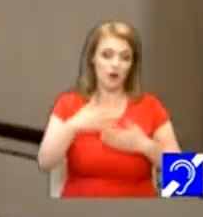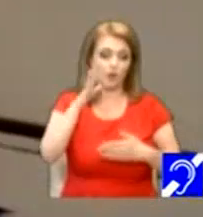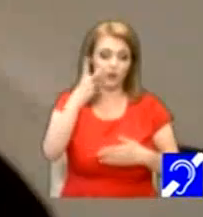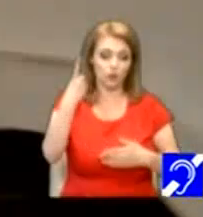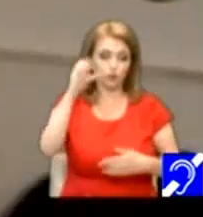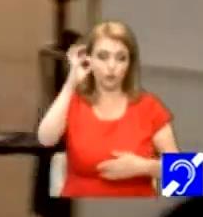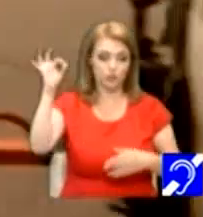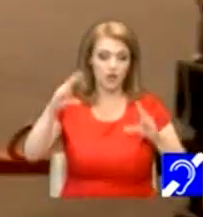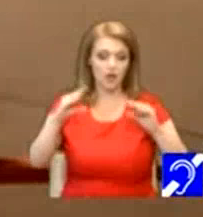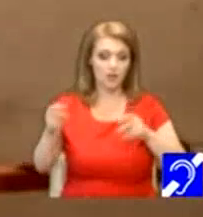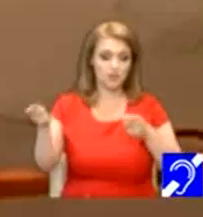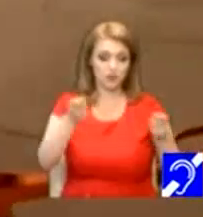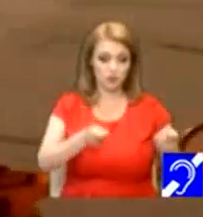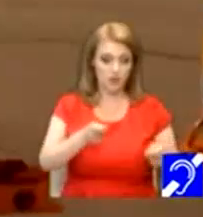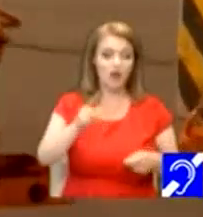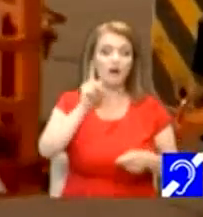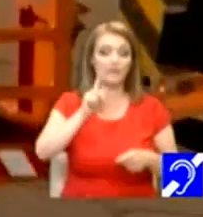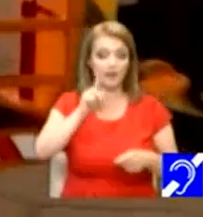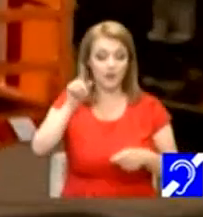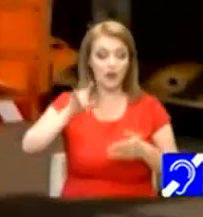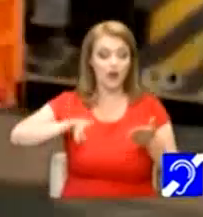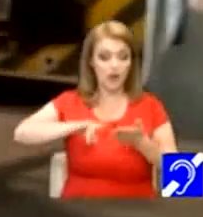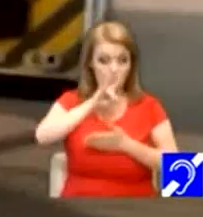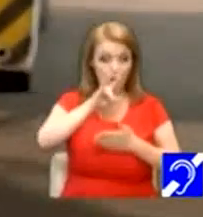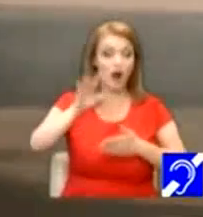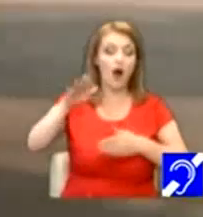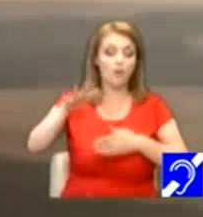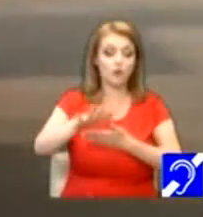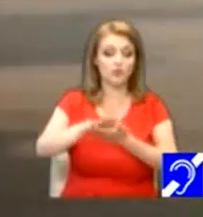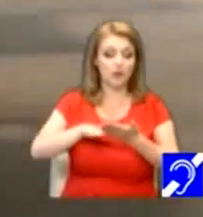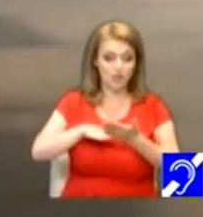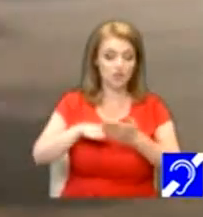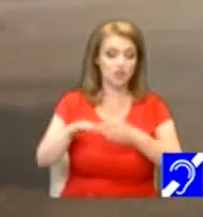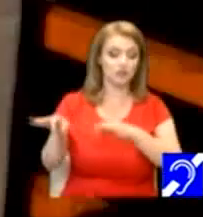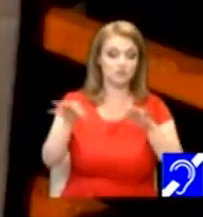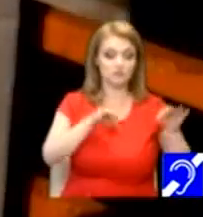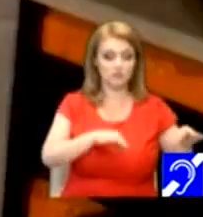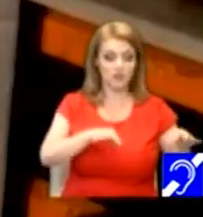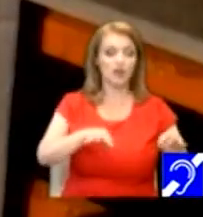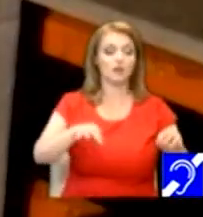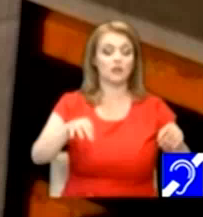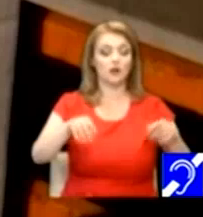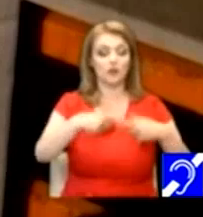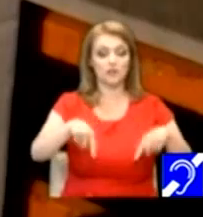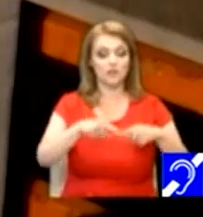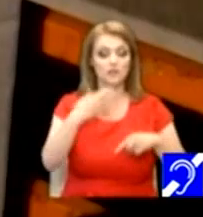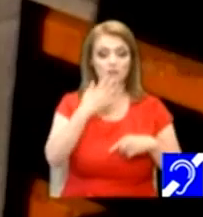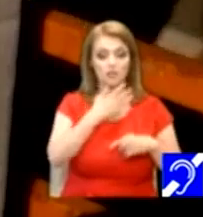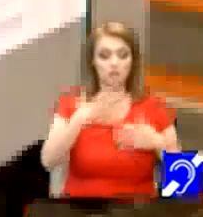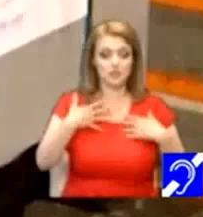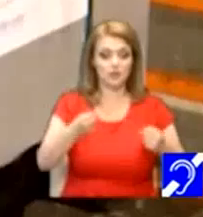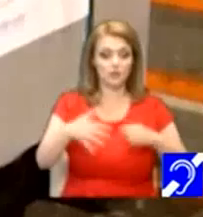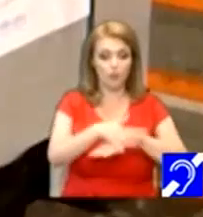fi depozitate inițial la aeroport și apoi transportate la Agenția Națională pentru Sănătate Publică. Republica Moldova urmează